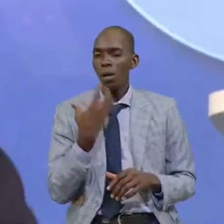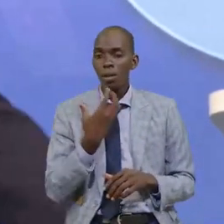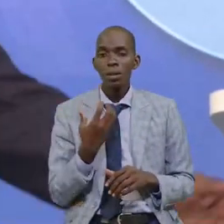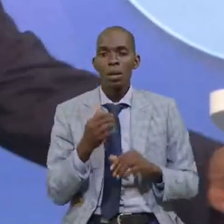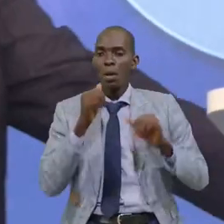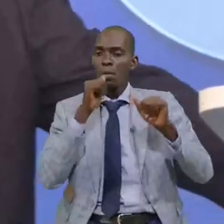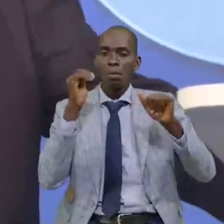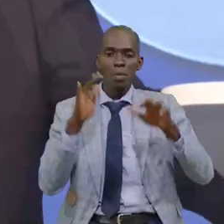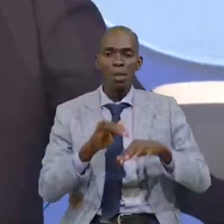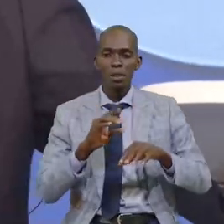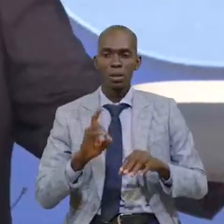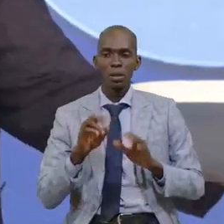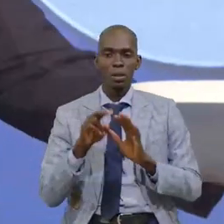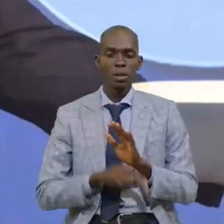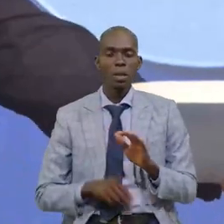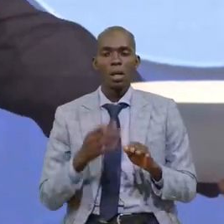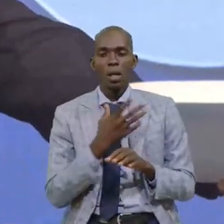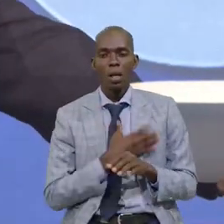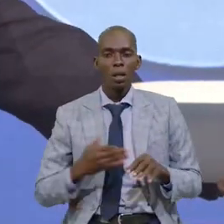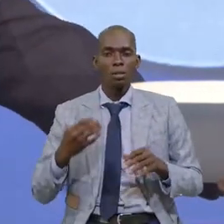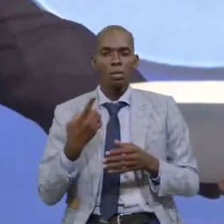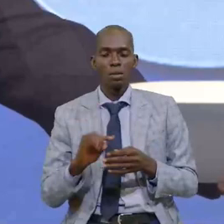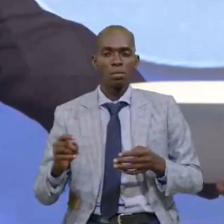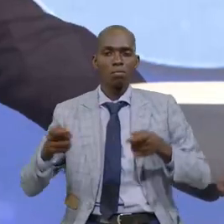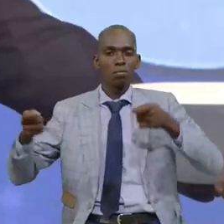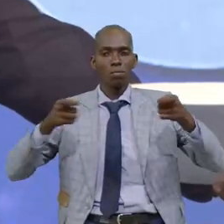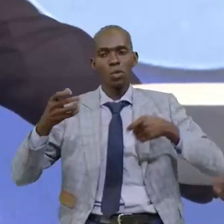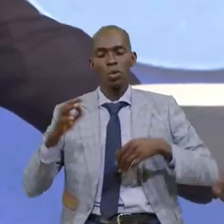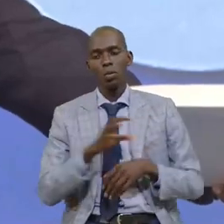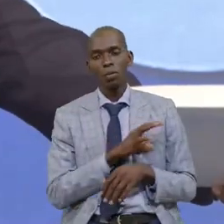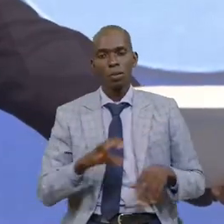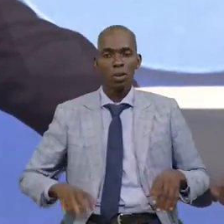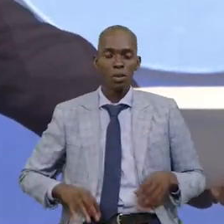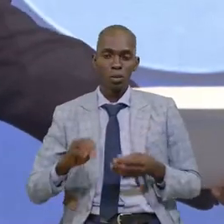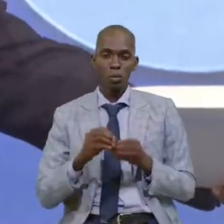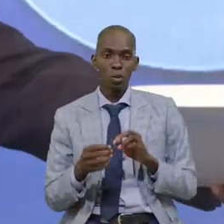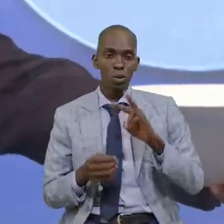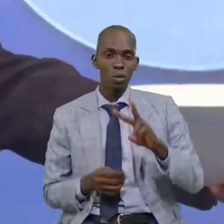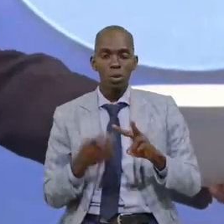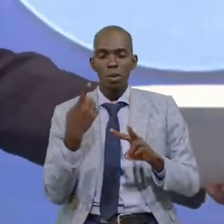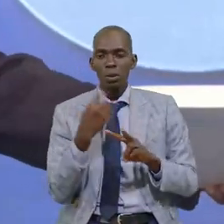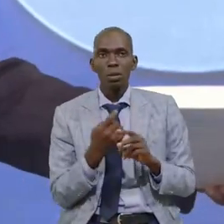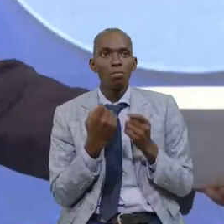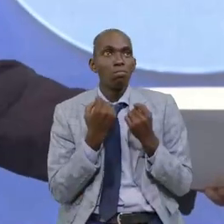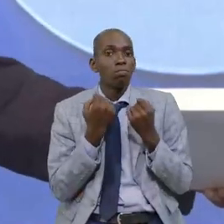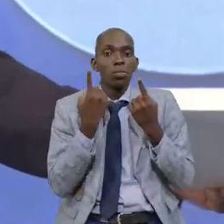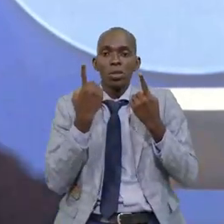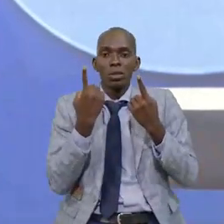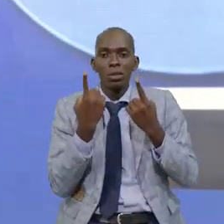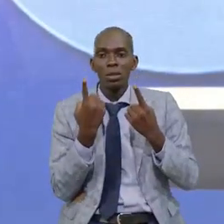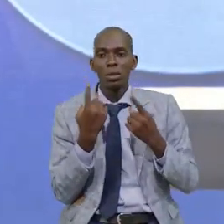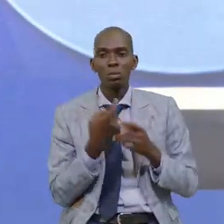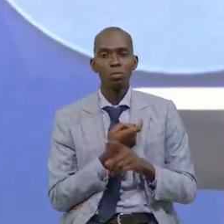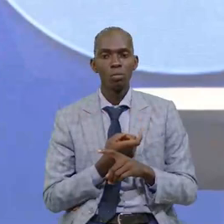l'étonnante bénédiction et la suprématie de Christ. Deuxième élément, les